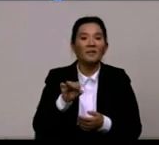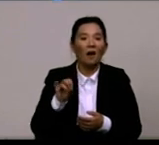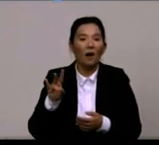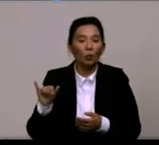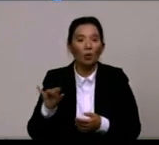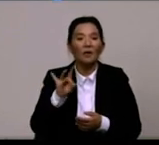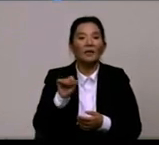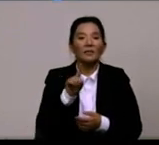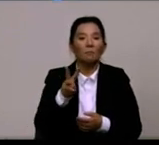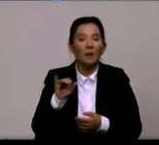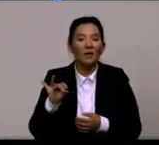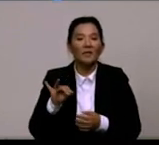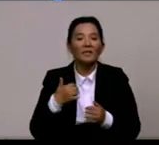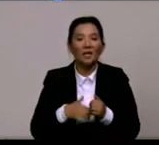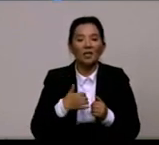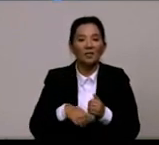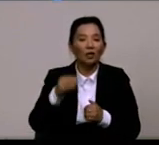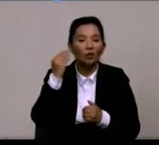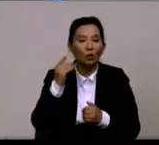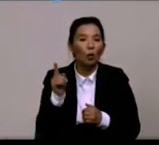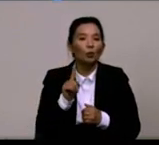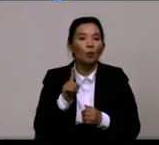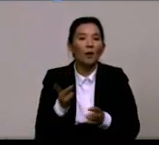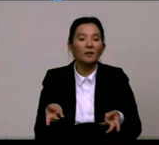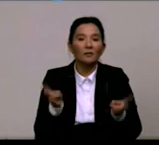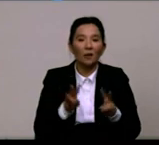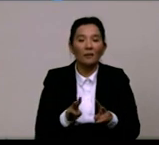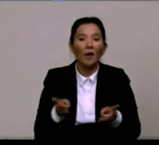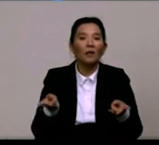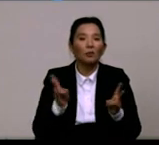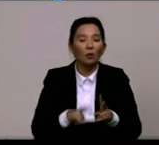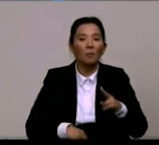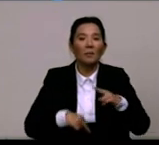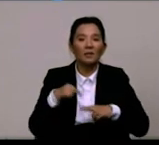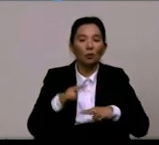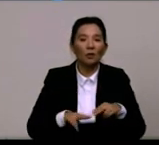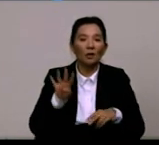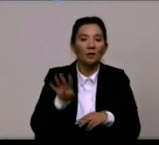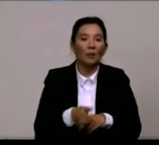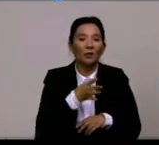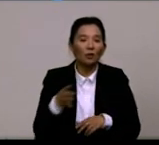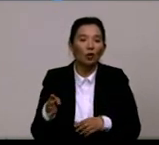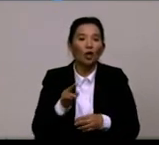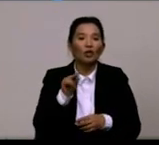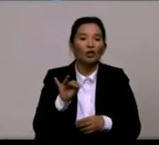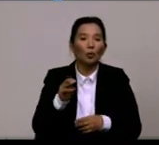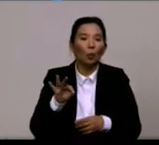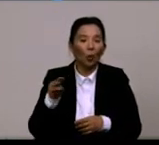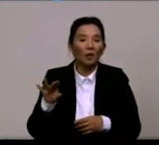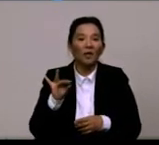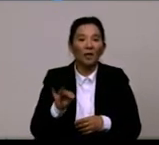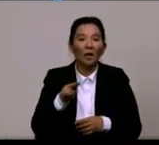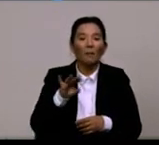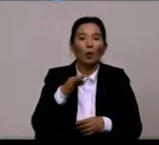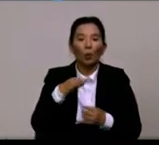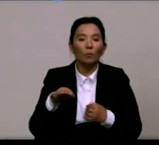и среднее значение. Что осталось? Осталось построить таблицу частот и полигон